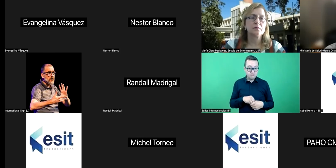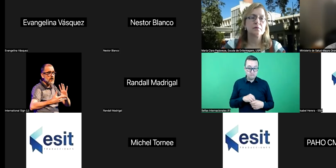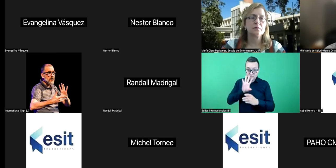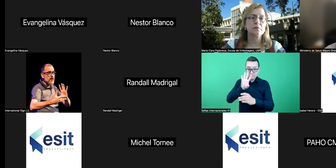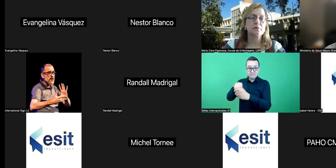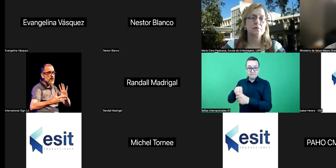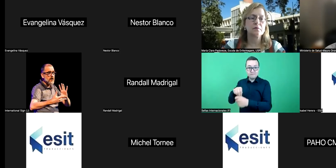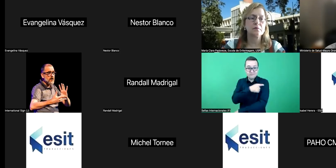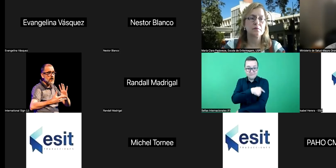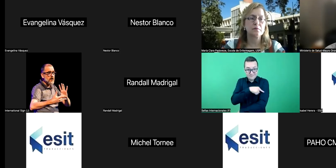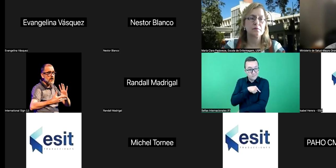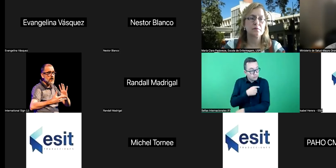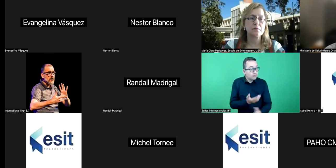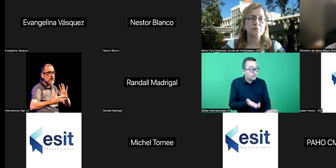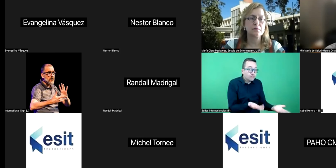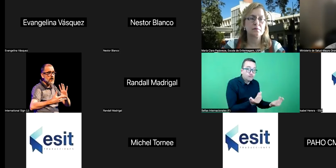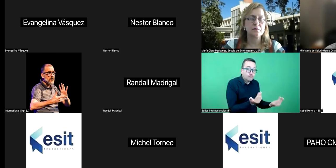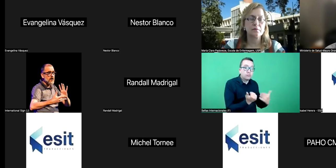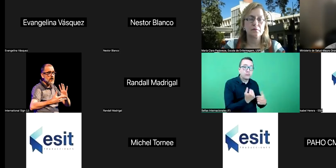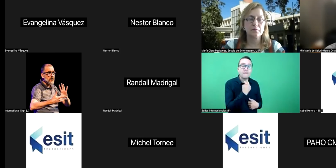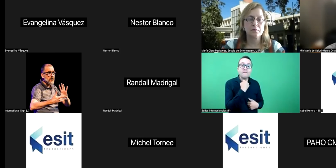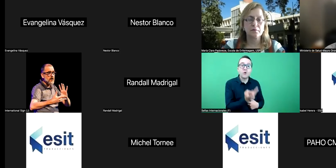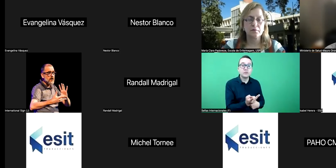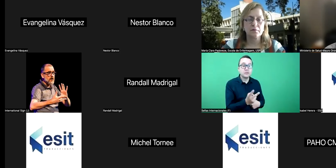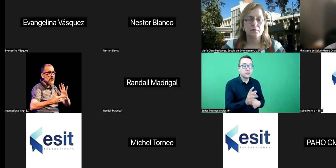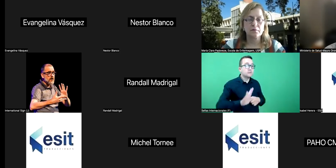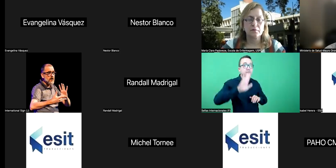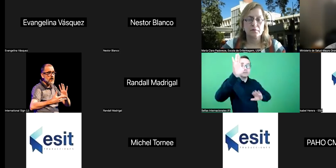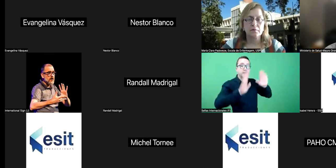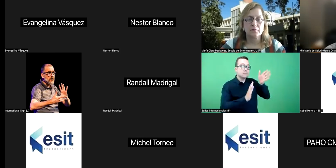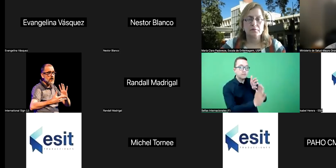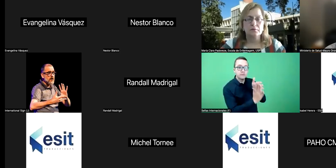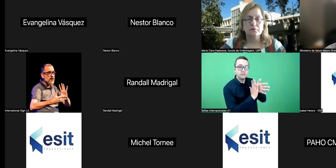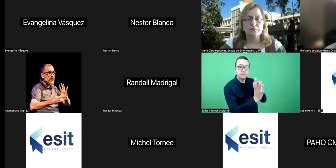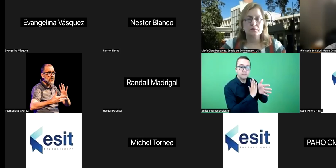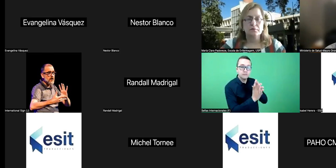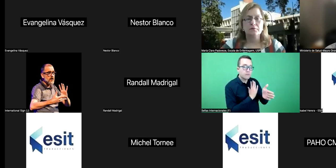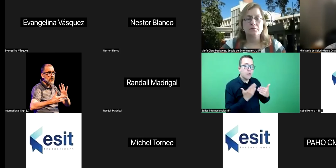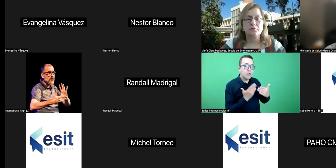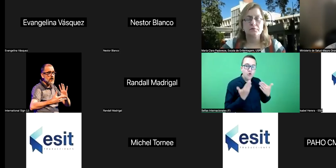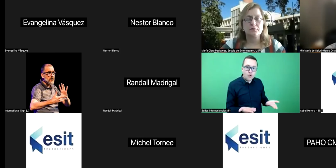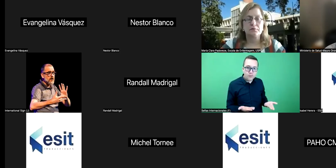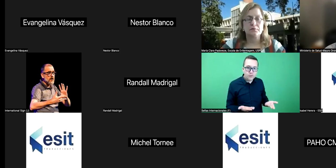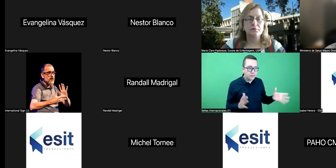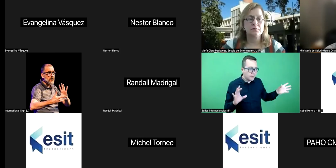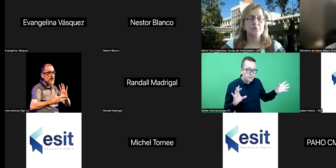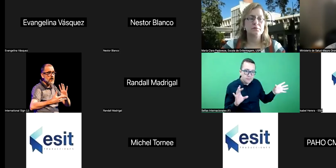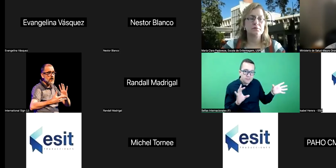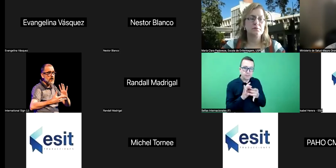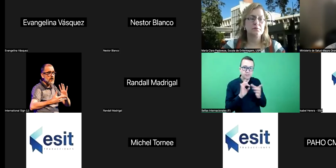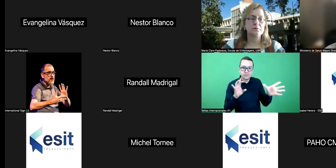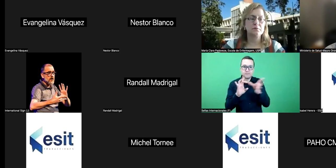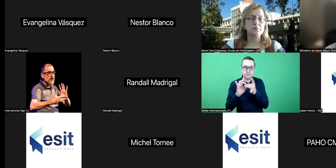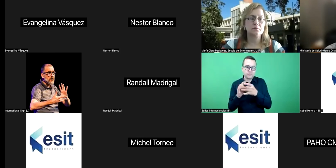patient pour faire entendre aussi de nouvelles voix, des éléments font partie de